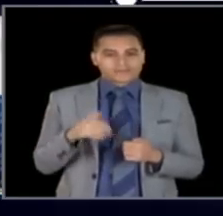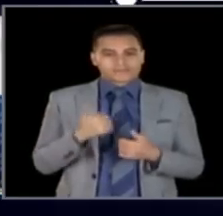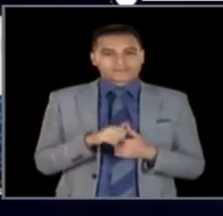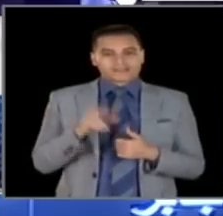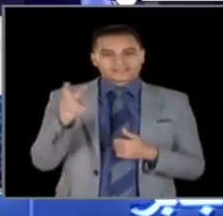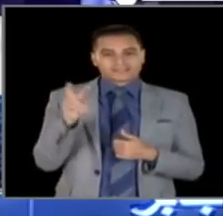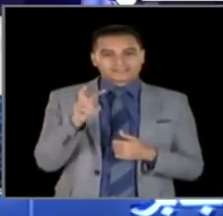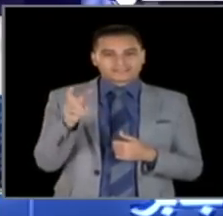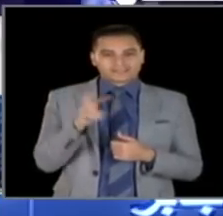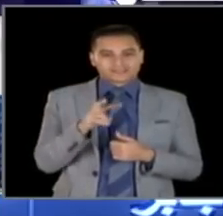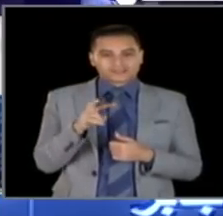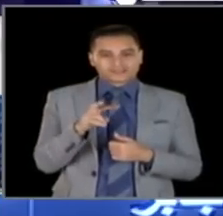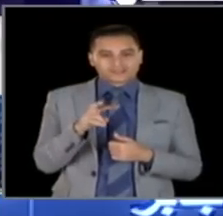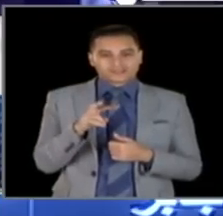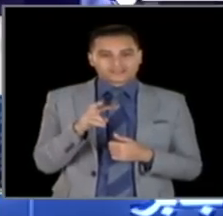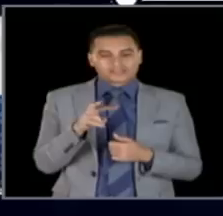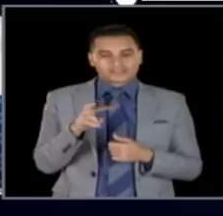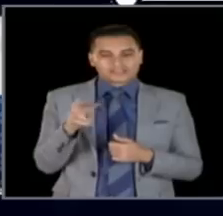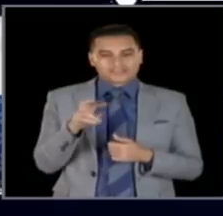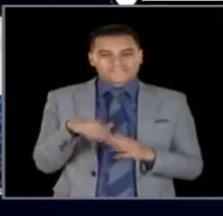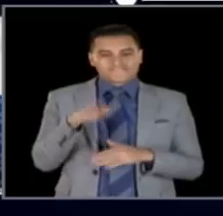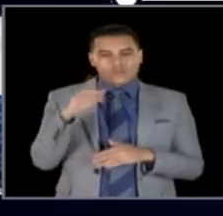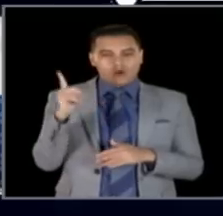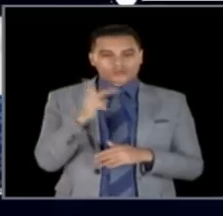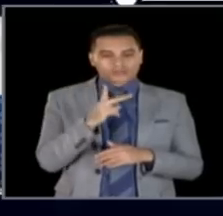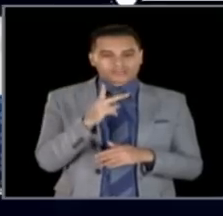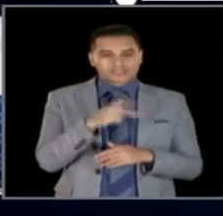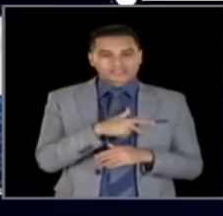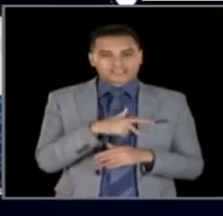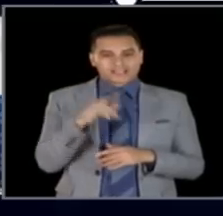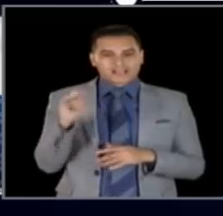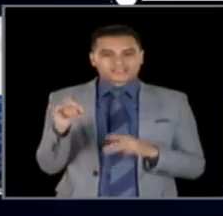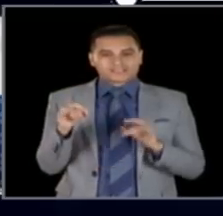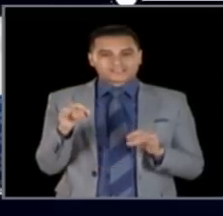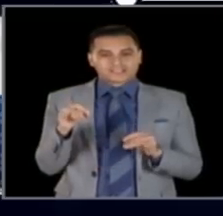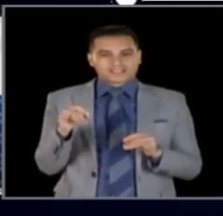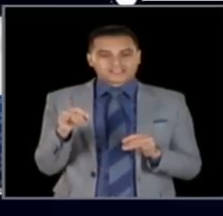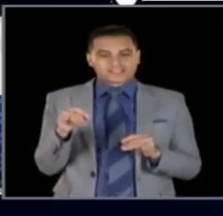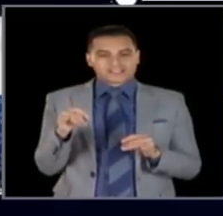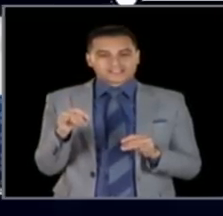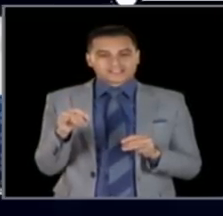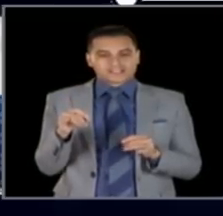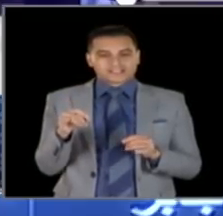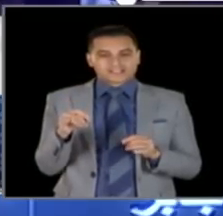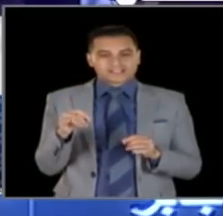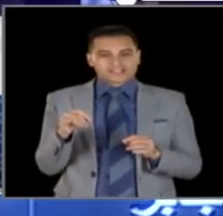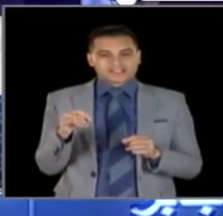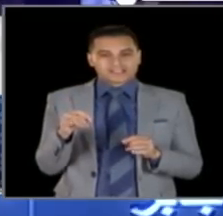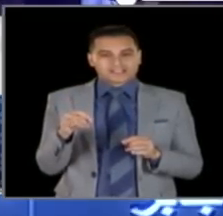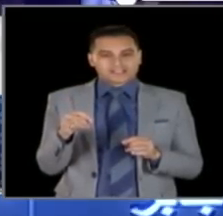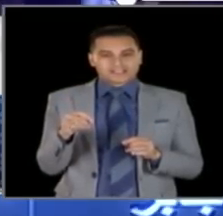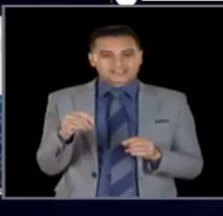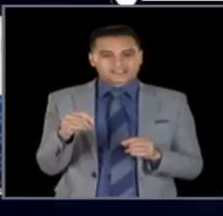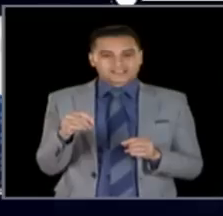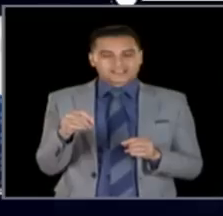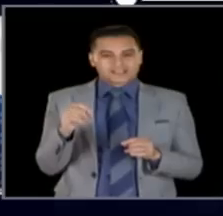اتنين، روبيديوم وسيزيوم. روبيديوم وسيزيوم 50-50. ايوه، اول سؤال جبته الاردن كانت رقم واحد، التاني هيبقى